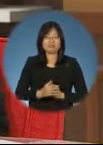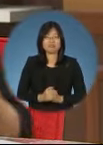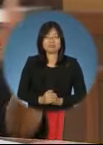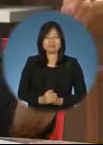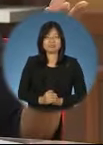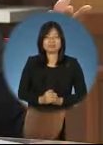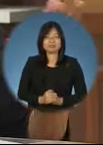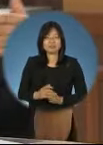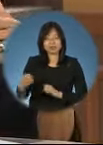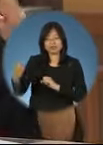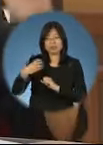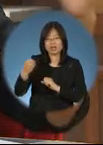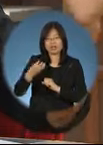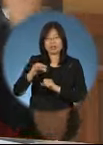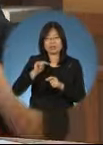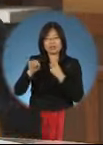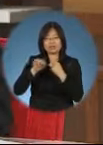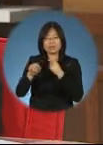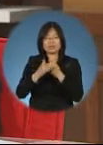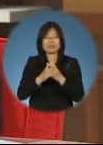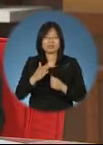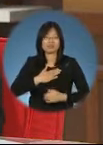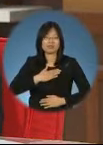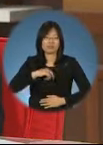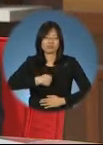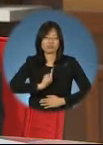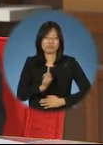뭐 이렇게 얘기해도 안 통하니까 나 혼자다.